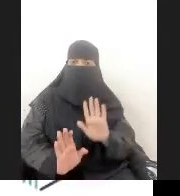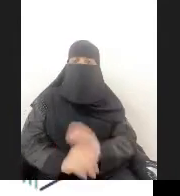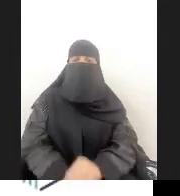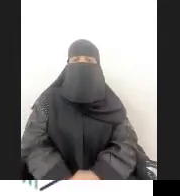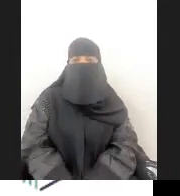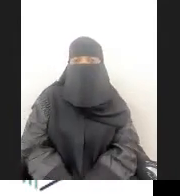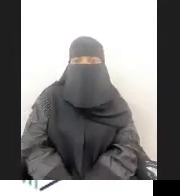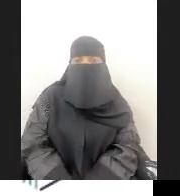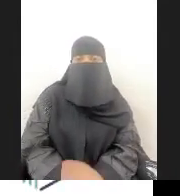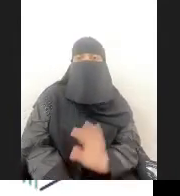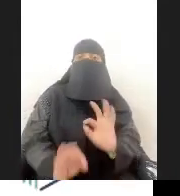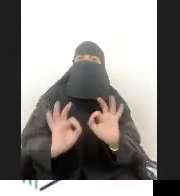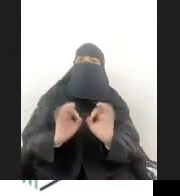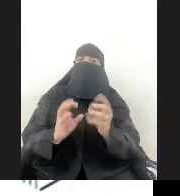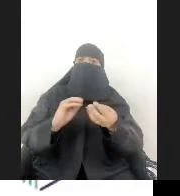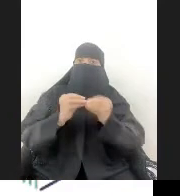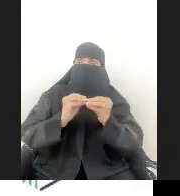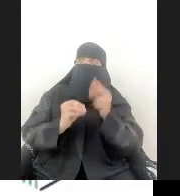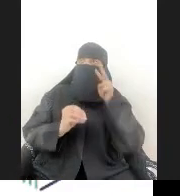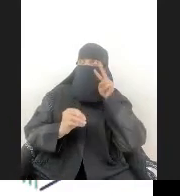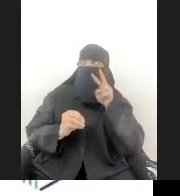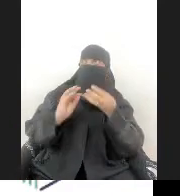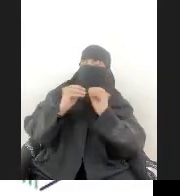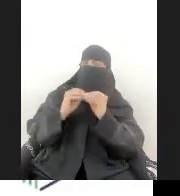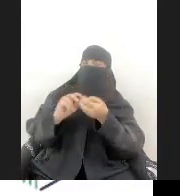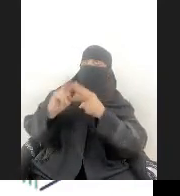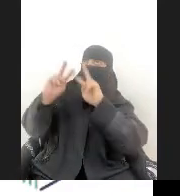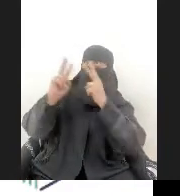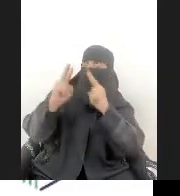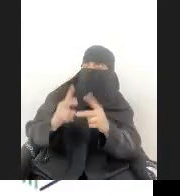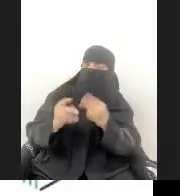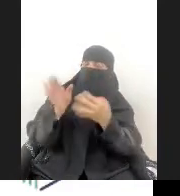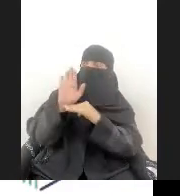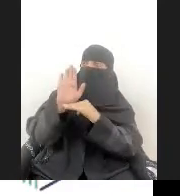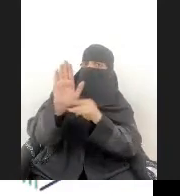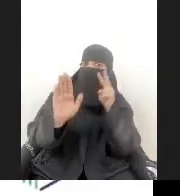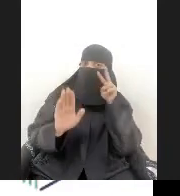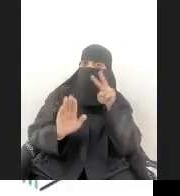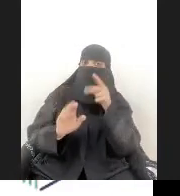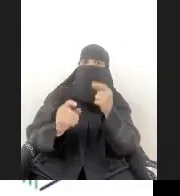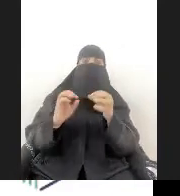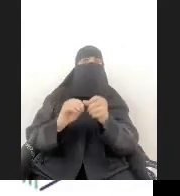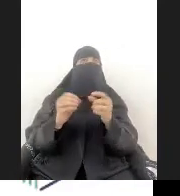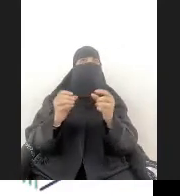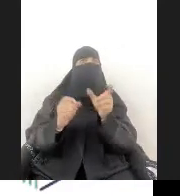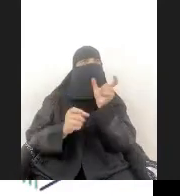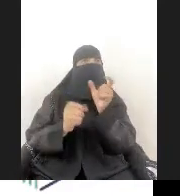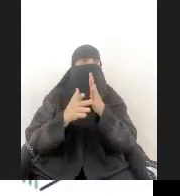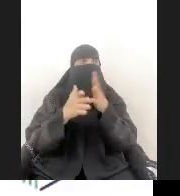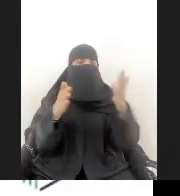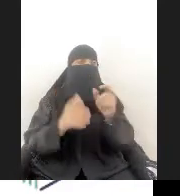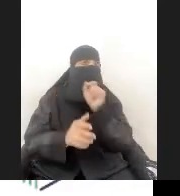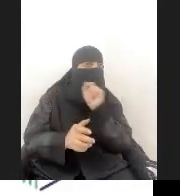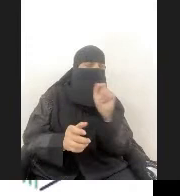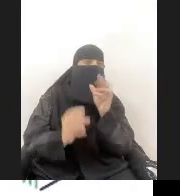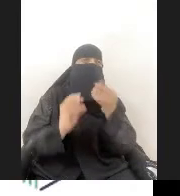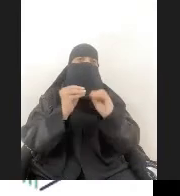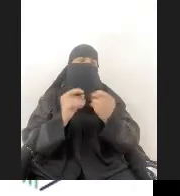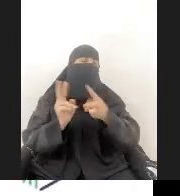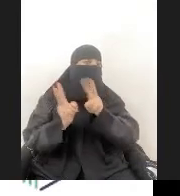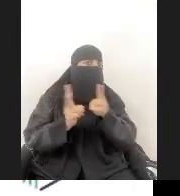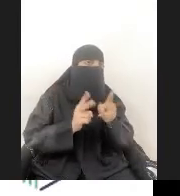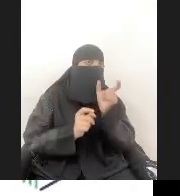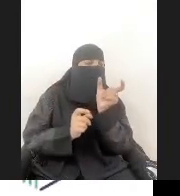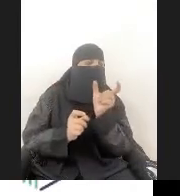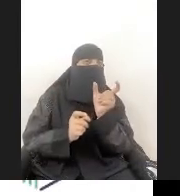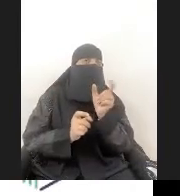ربما بالألوان لو كان في عرض برزنتيشن كلمة كبيرة تحت خط ألوان متغايرة وهكذا. التقييم، حين ذكرنا التقييم